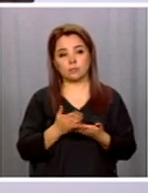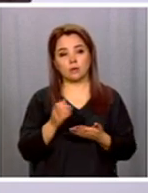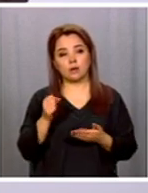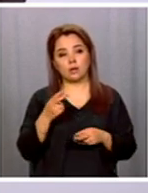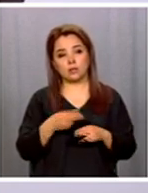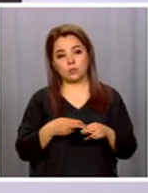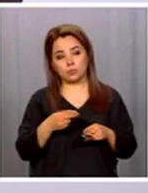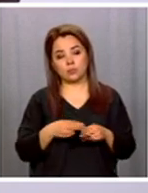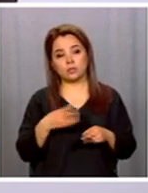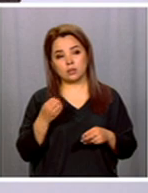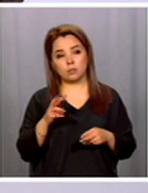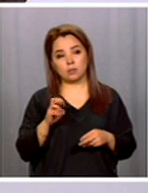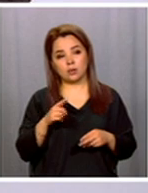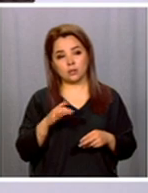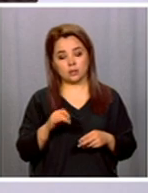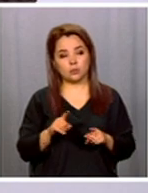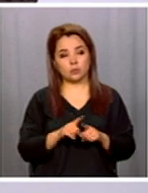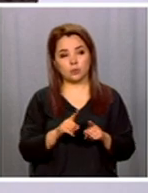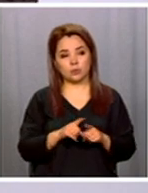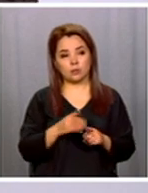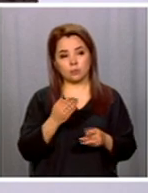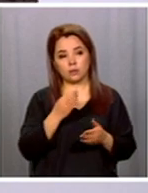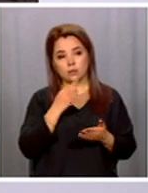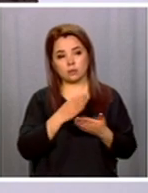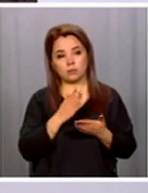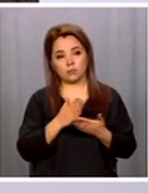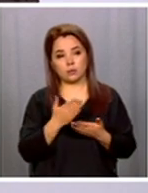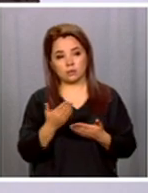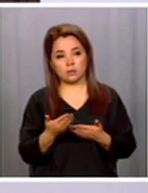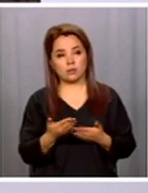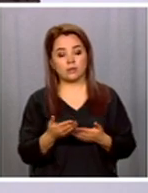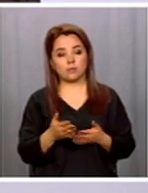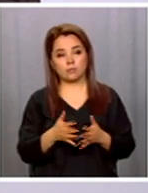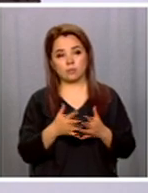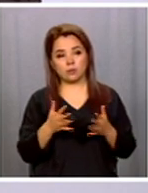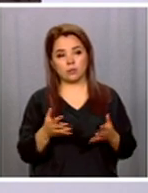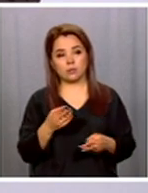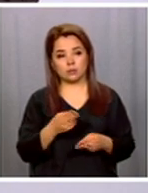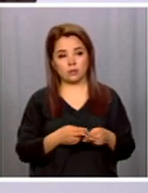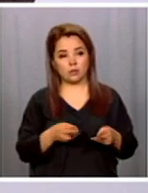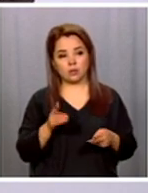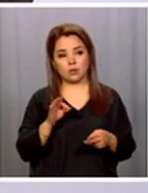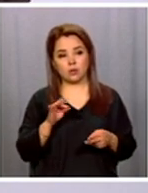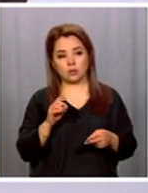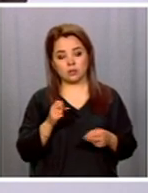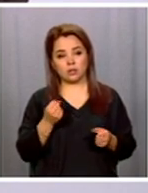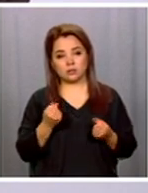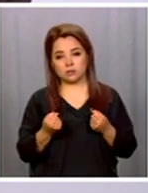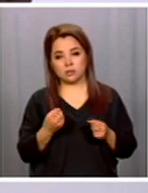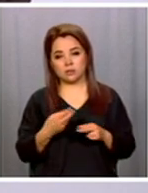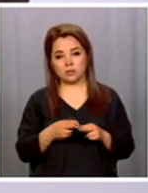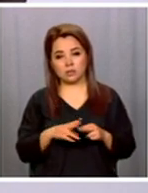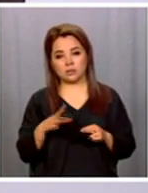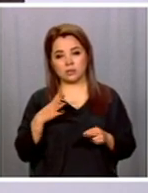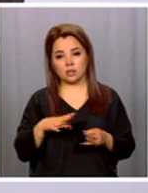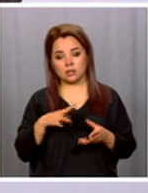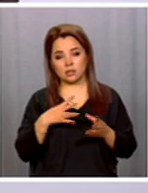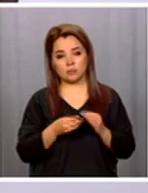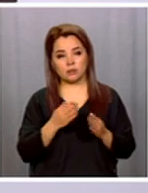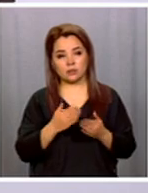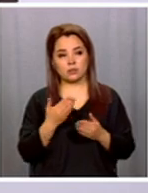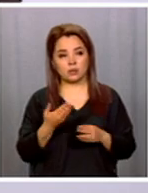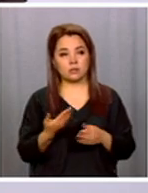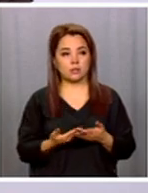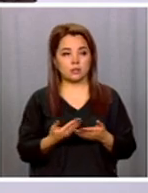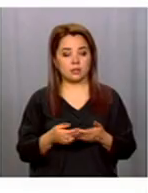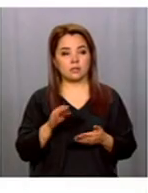және магний құймаларын айтуға болады. Және беріктік пен коррозияға төзімділік қасиетке ие, мысалы